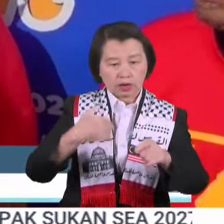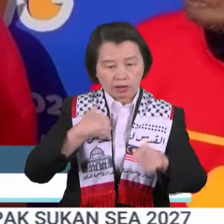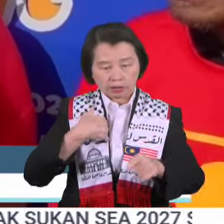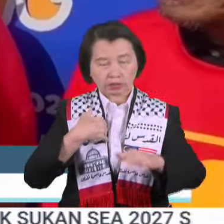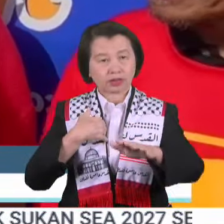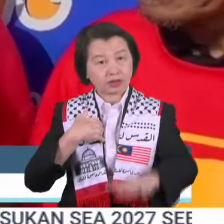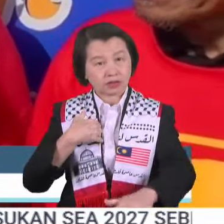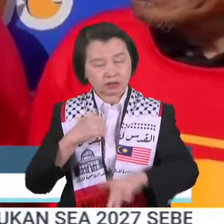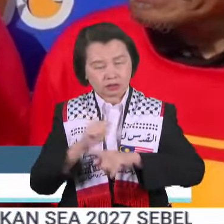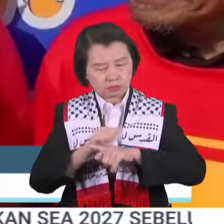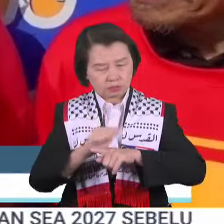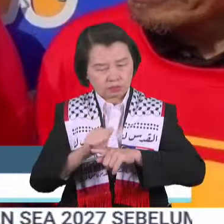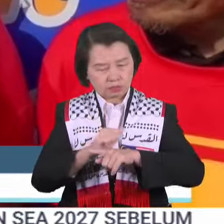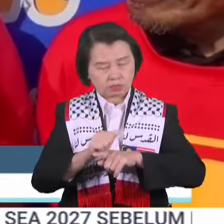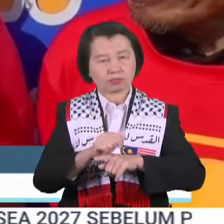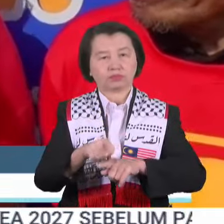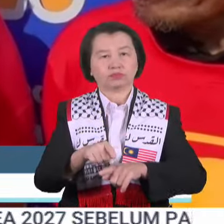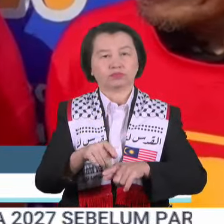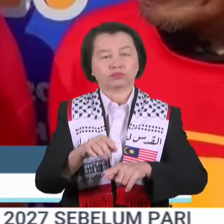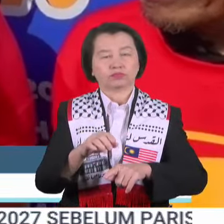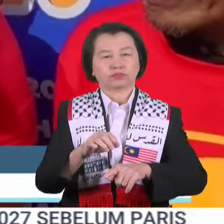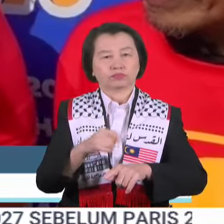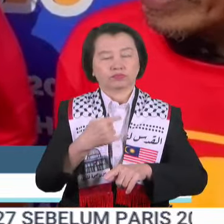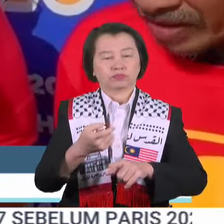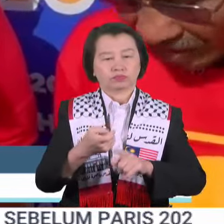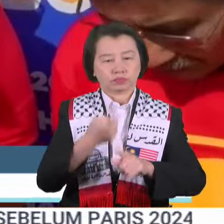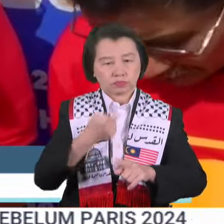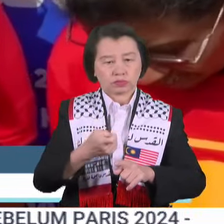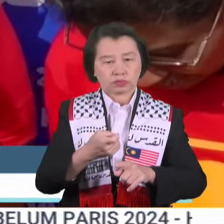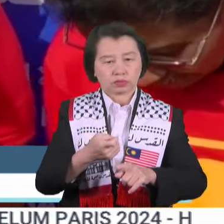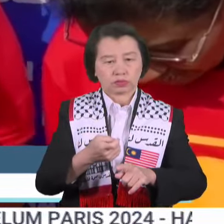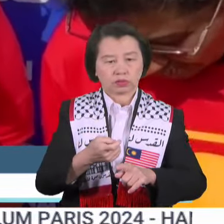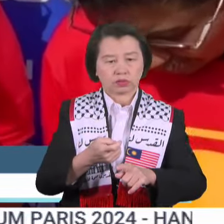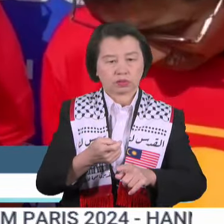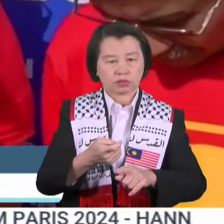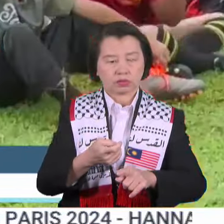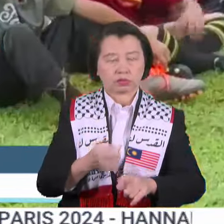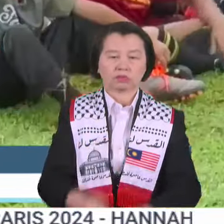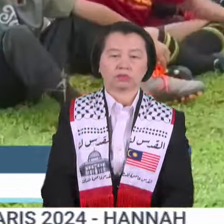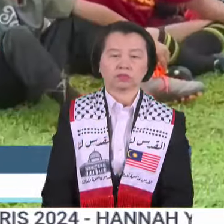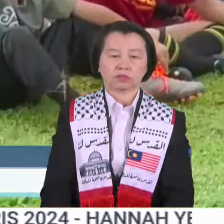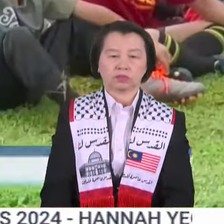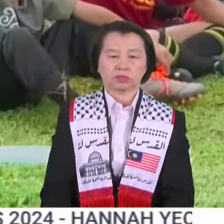melahirkan Faizal Halim daripada tanah Mengkuang Titi Pematang Pau.